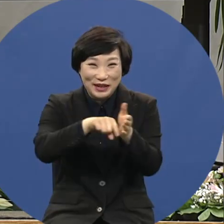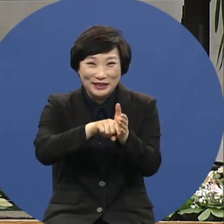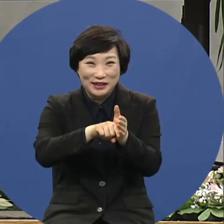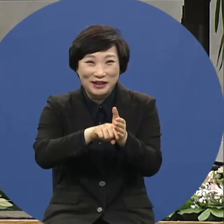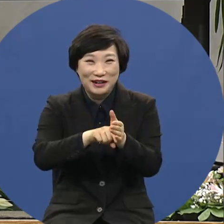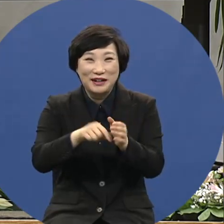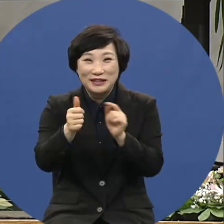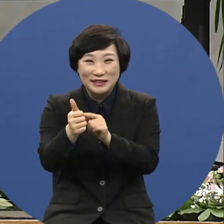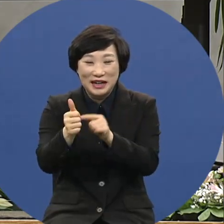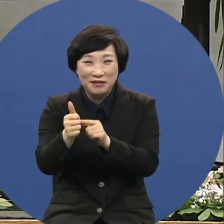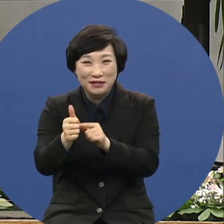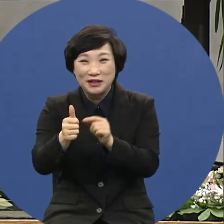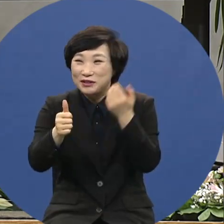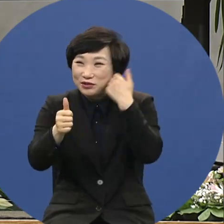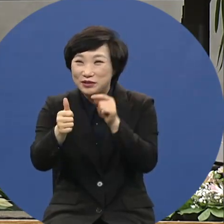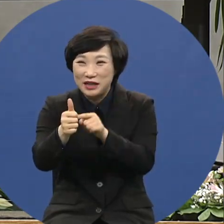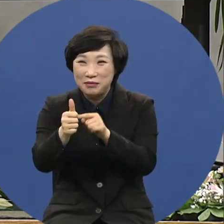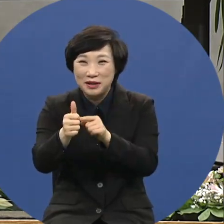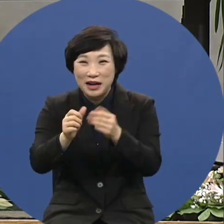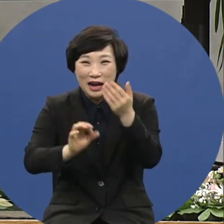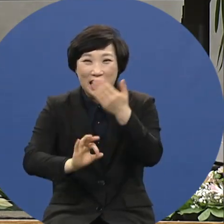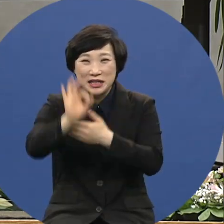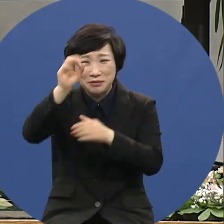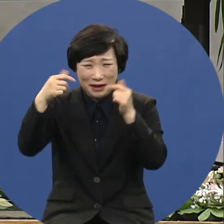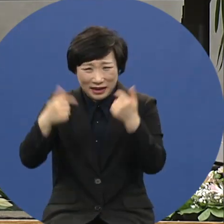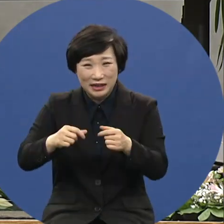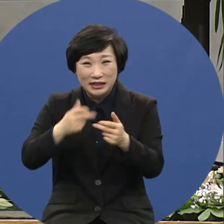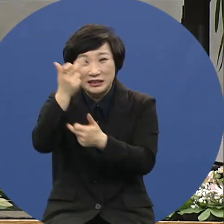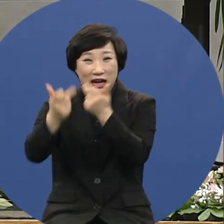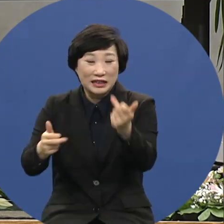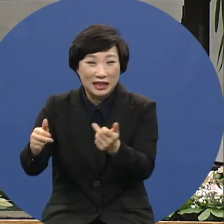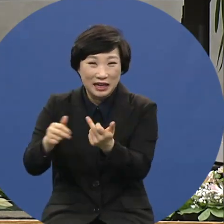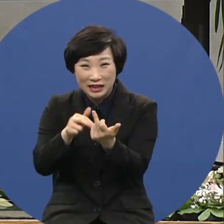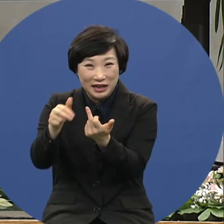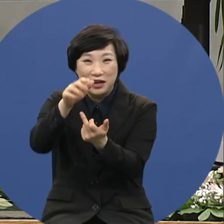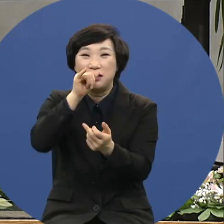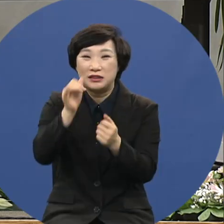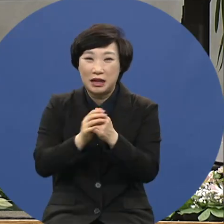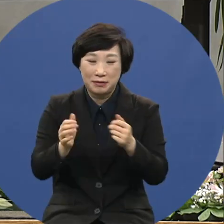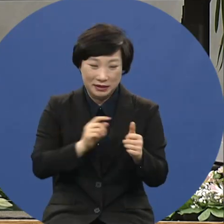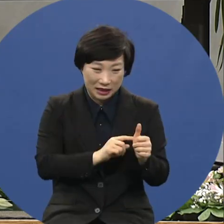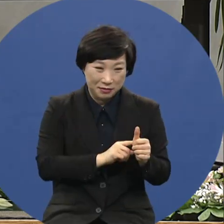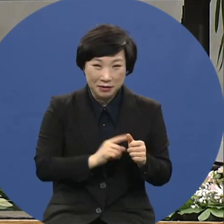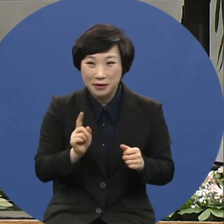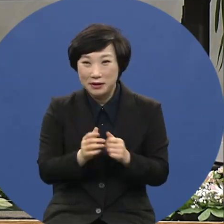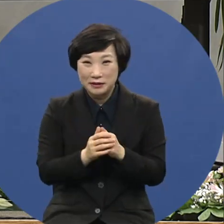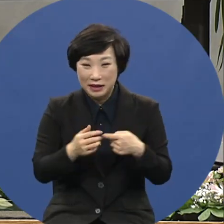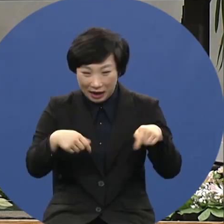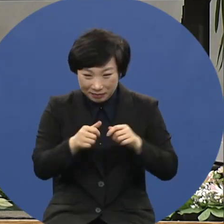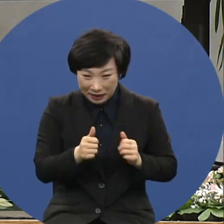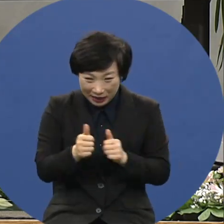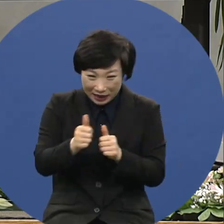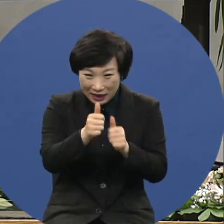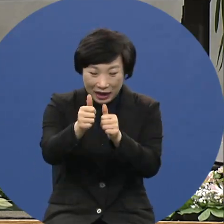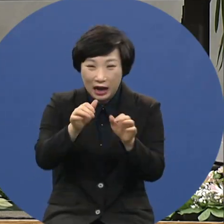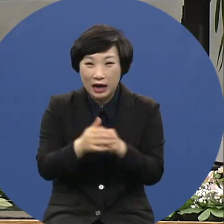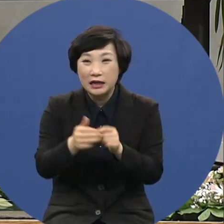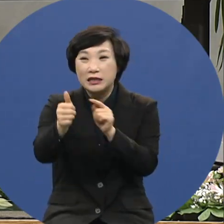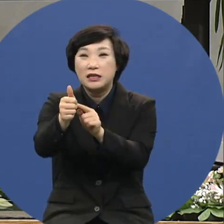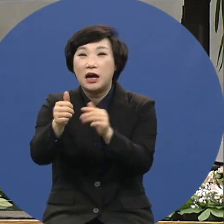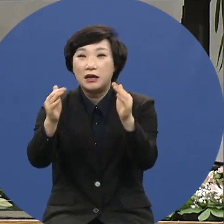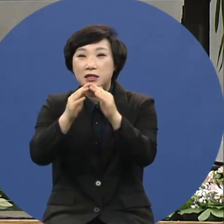그분이 아침마다 산에 올라가는데, 그저 산에 올라가는 게 집안 입구에 딱